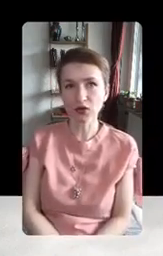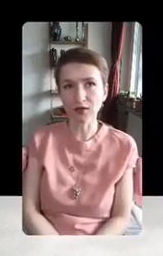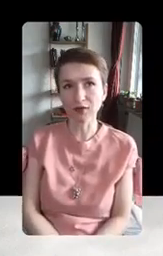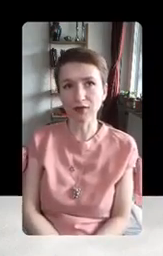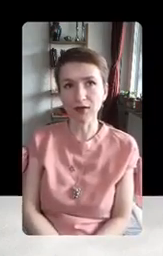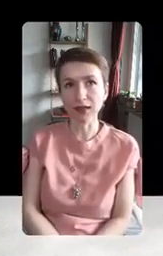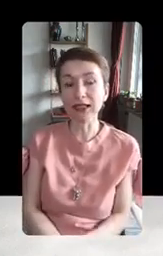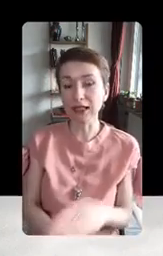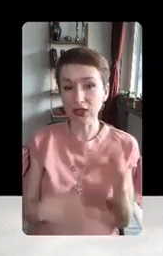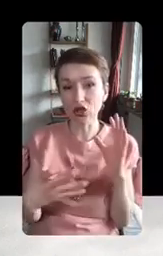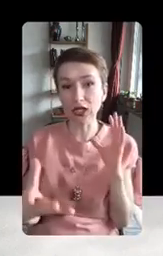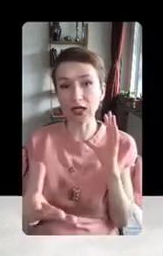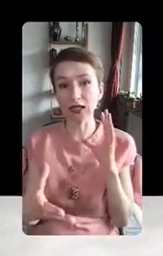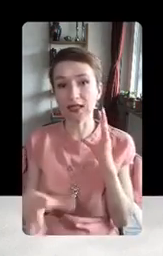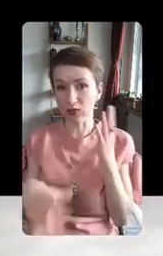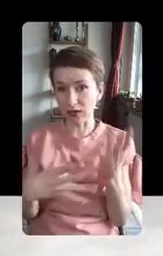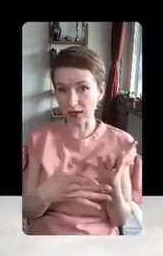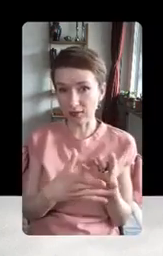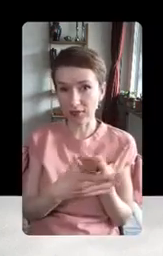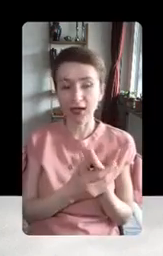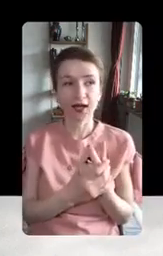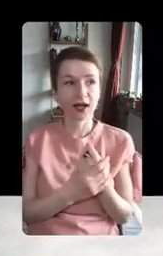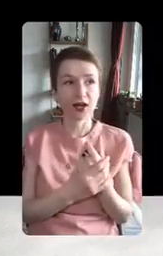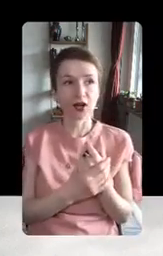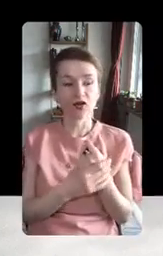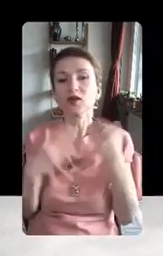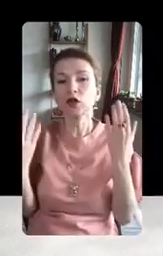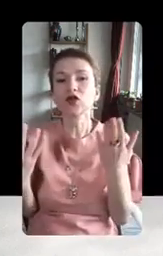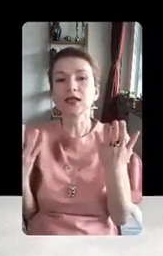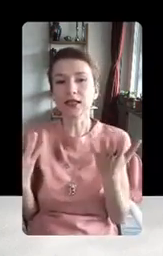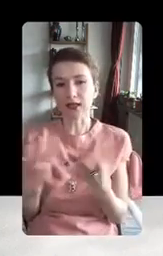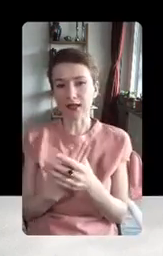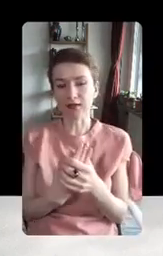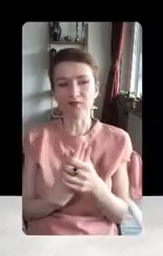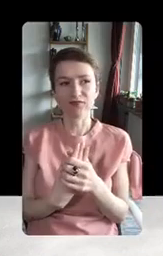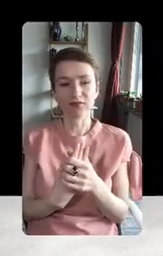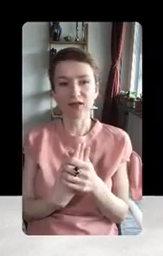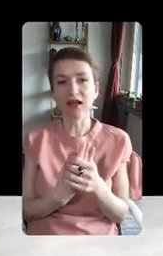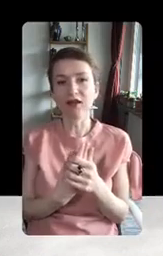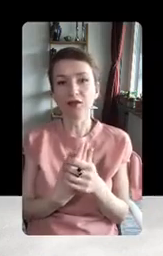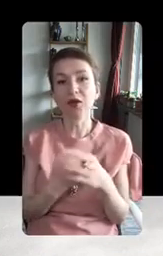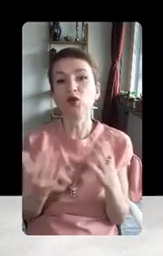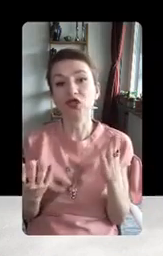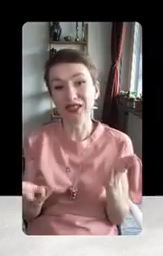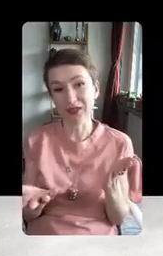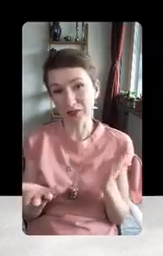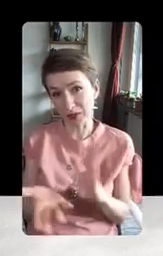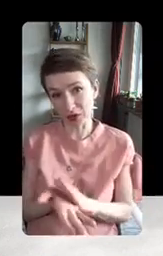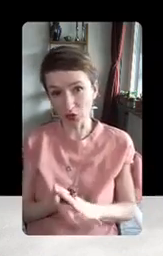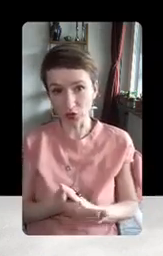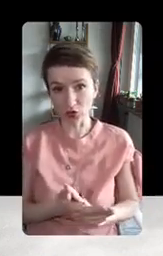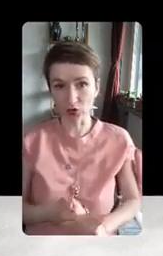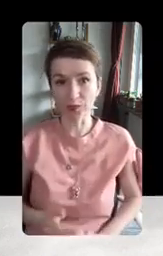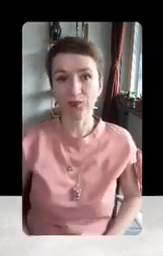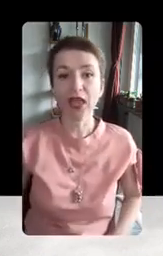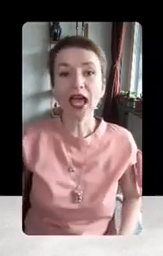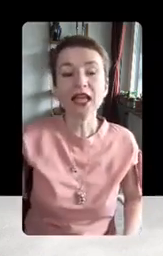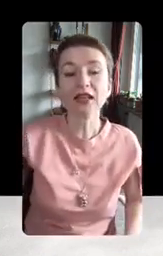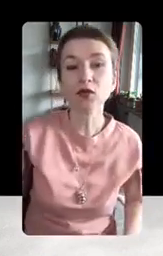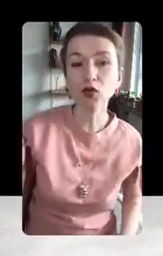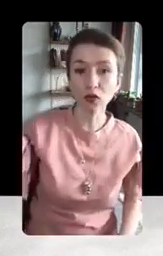выросла немножечко в анархичной семье. В чем заключалась анархия? Да, в плохую жизнь, по большому